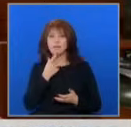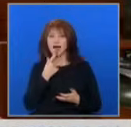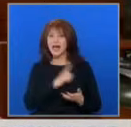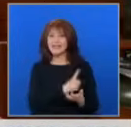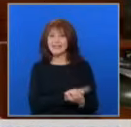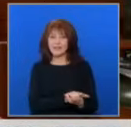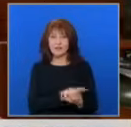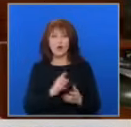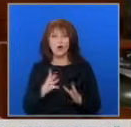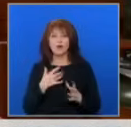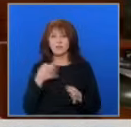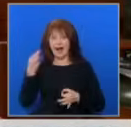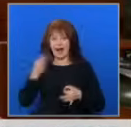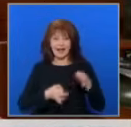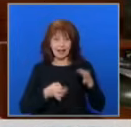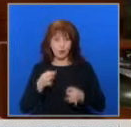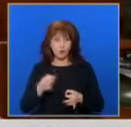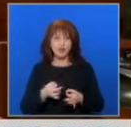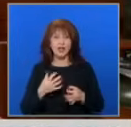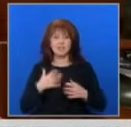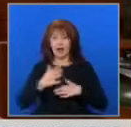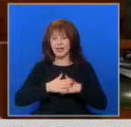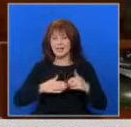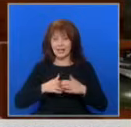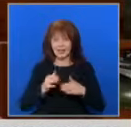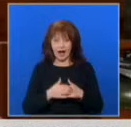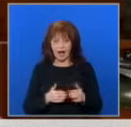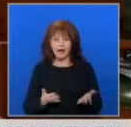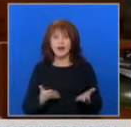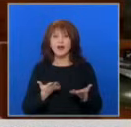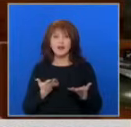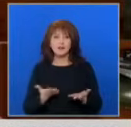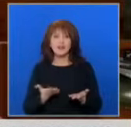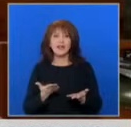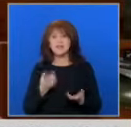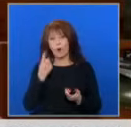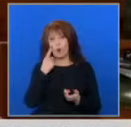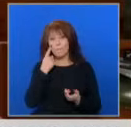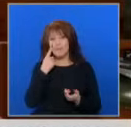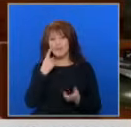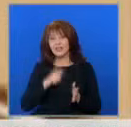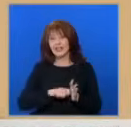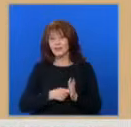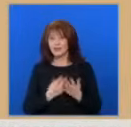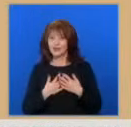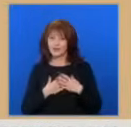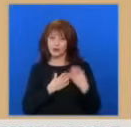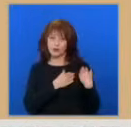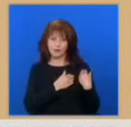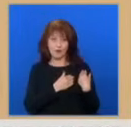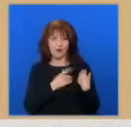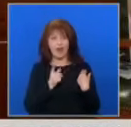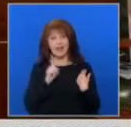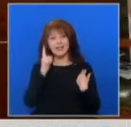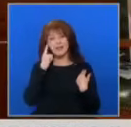има градушка, когато има обилен снеговалеж и така нататък, с което те се опитват да изключат своята отговорност. Не смятам,